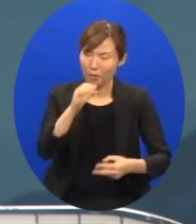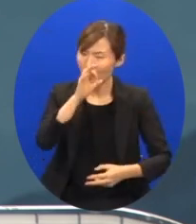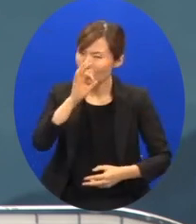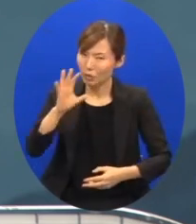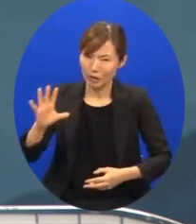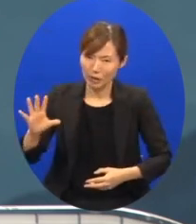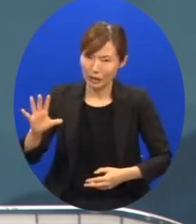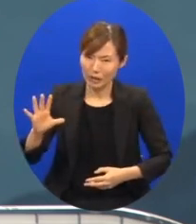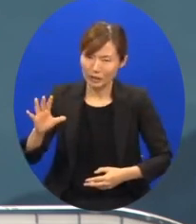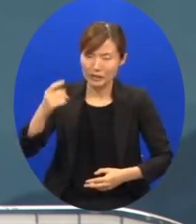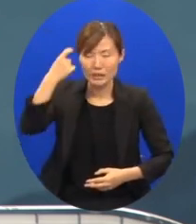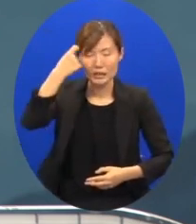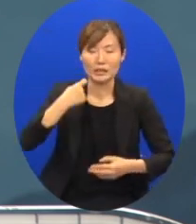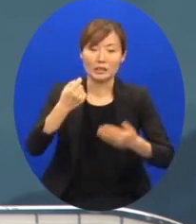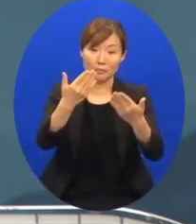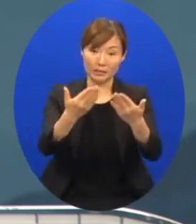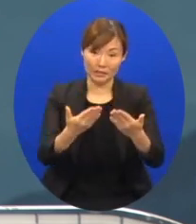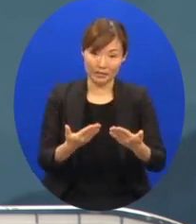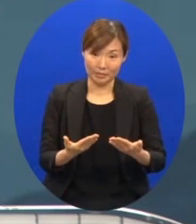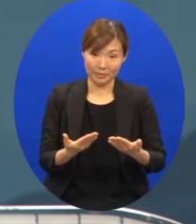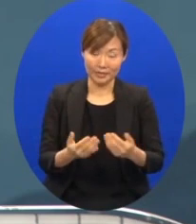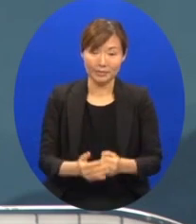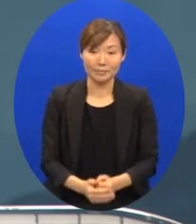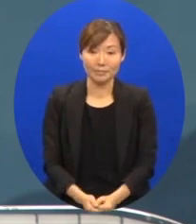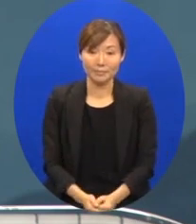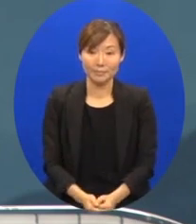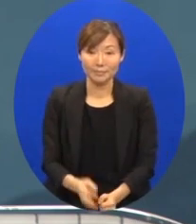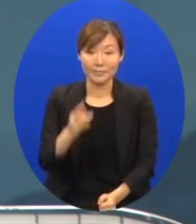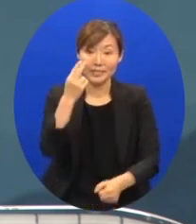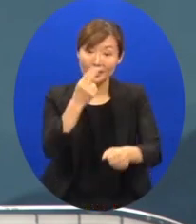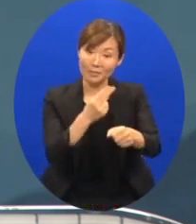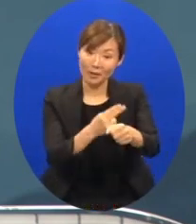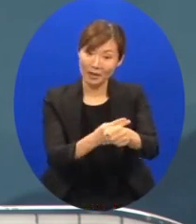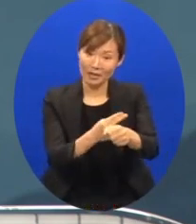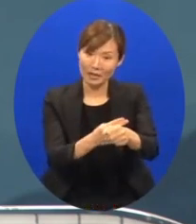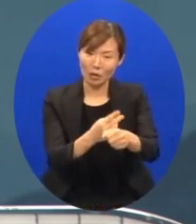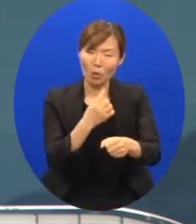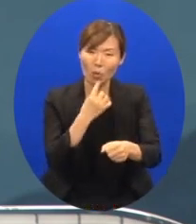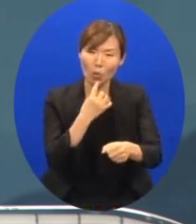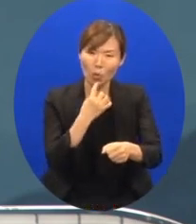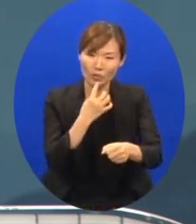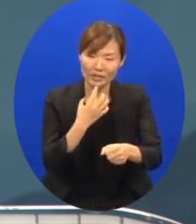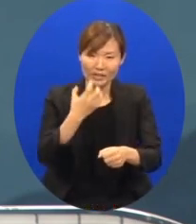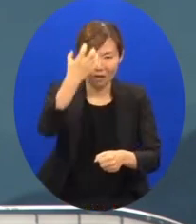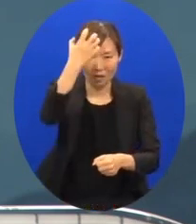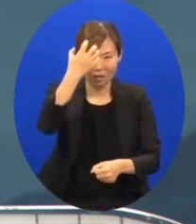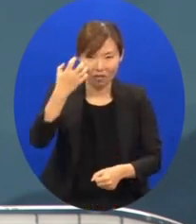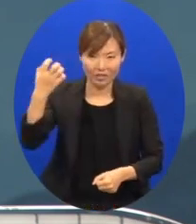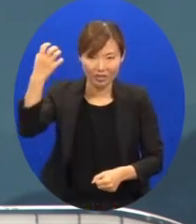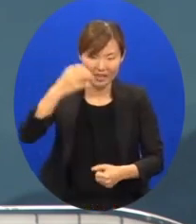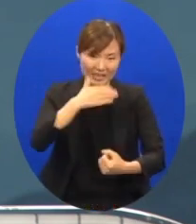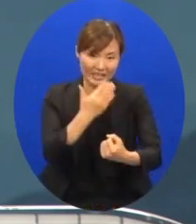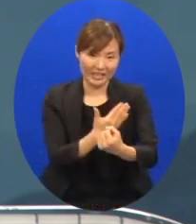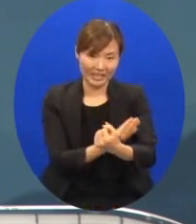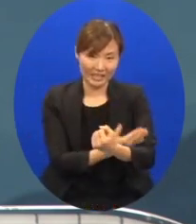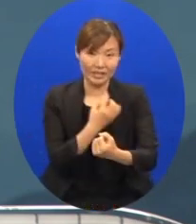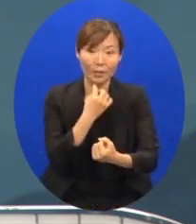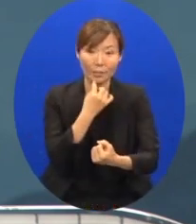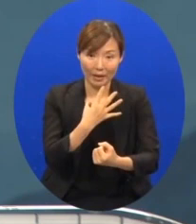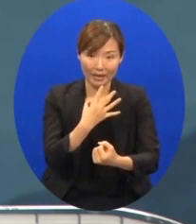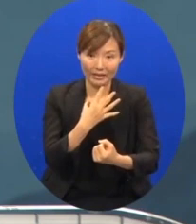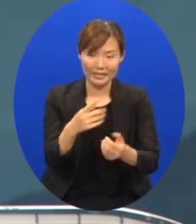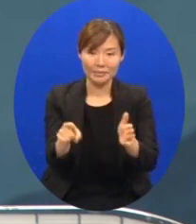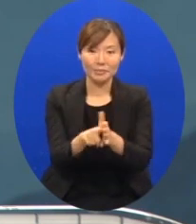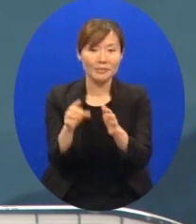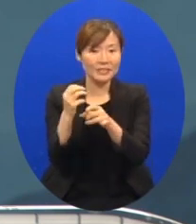느꼈던 겁니다 그때 사도 바울은 자기는 어 직 성령의 능력만 의지했다 고 고백합니다